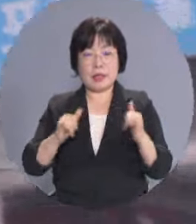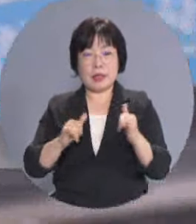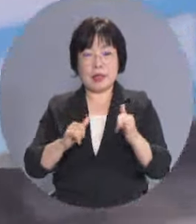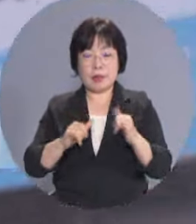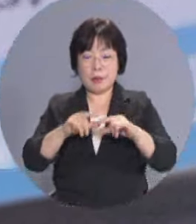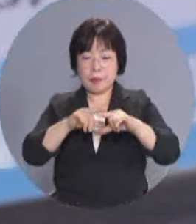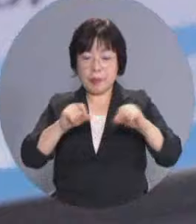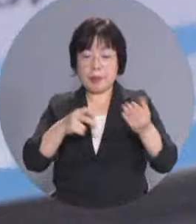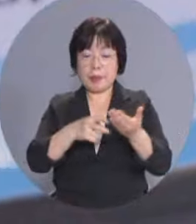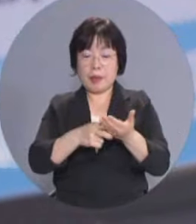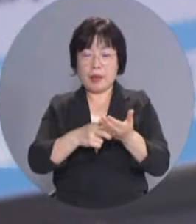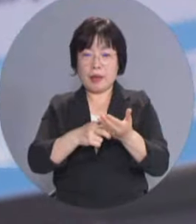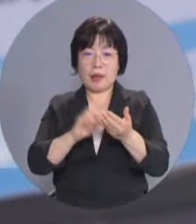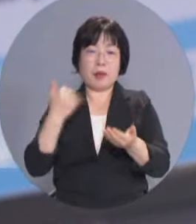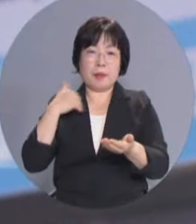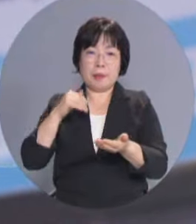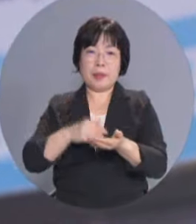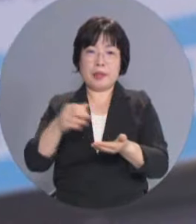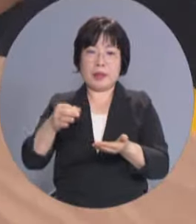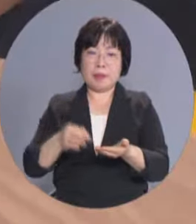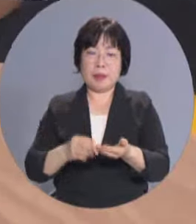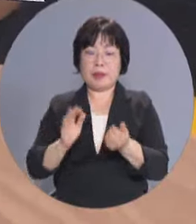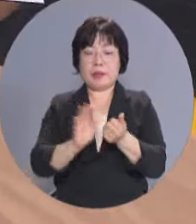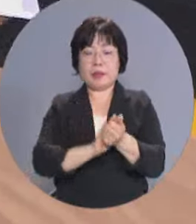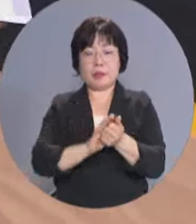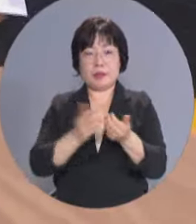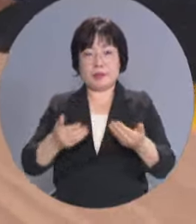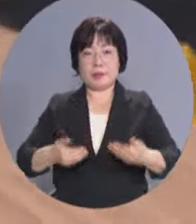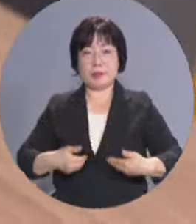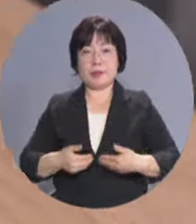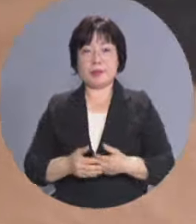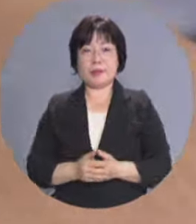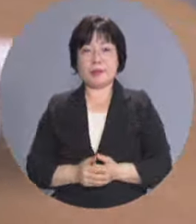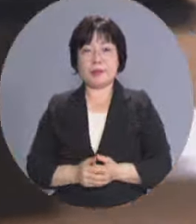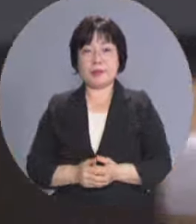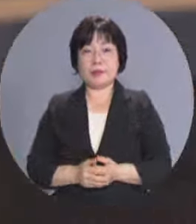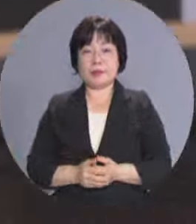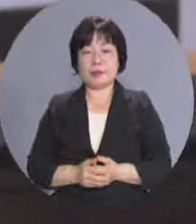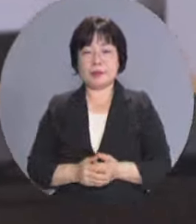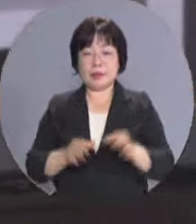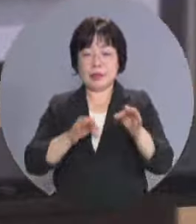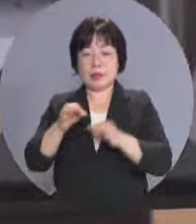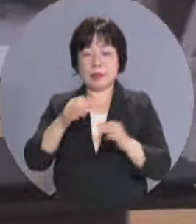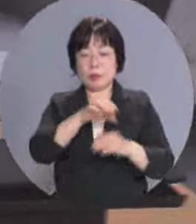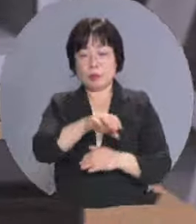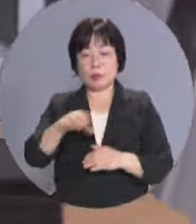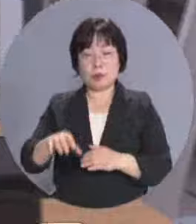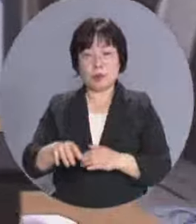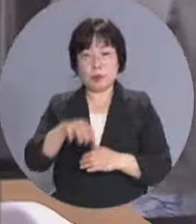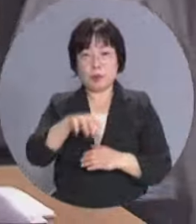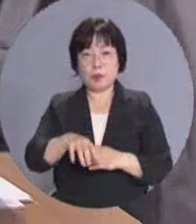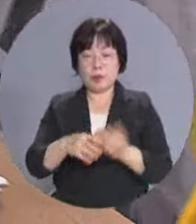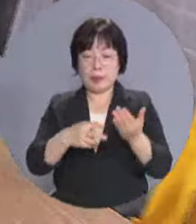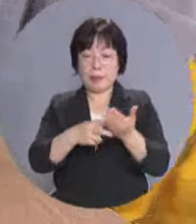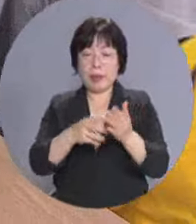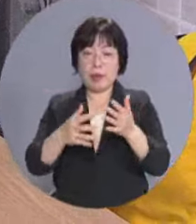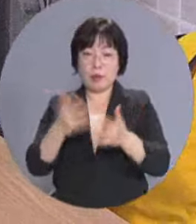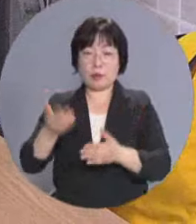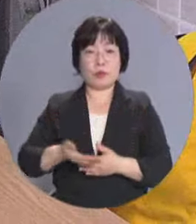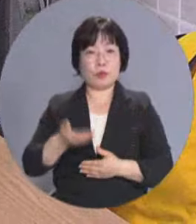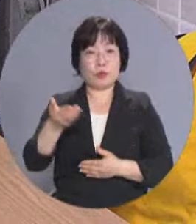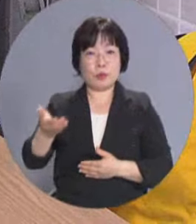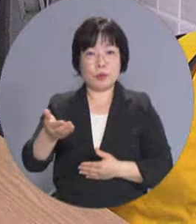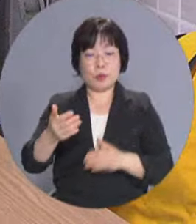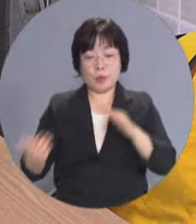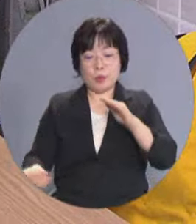일부를 온누리 상품권으로 돌려받는 혜택을 누릴 수 있습니다. 시장에 마련된 행사장에 구매 영수증을